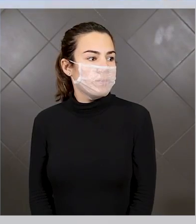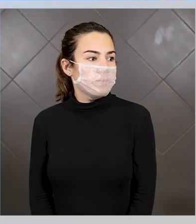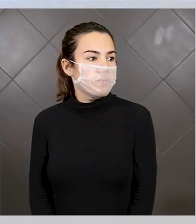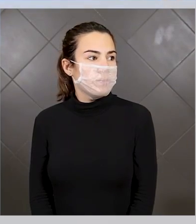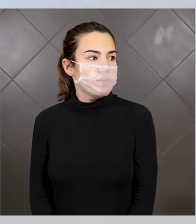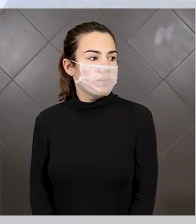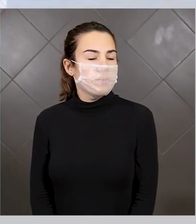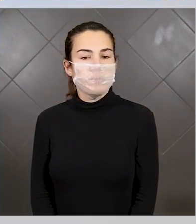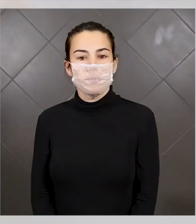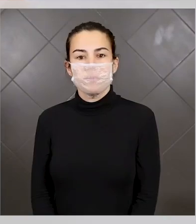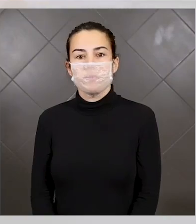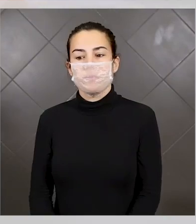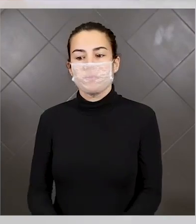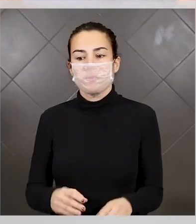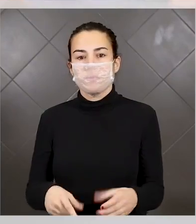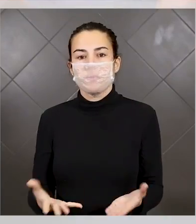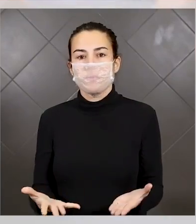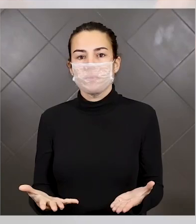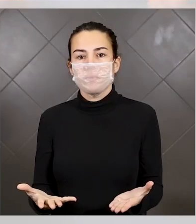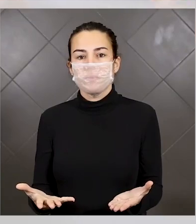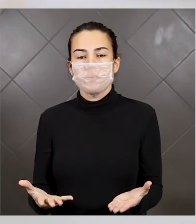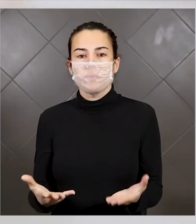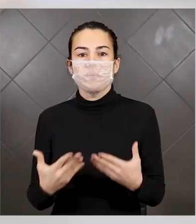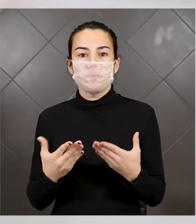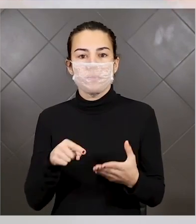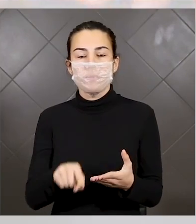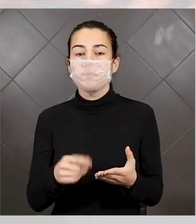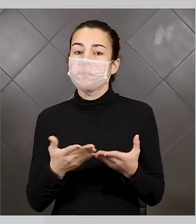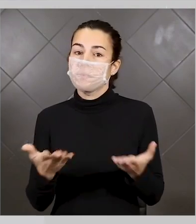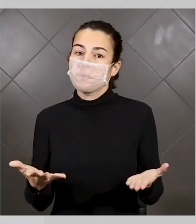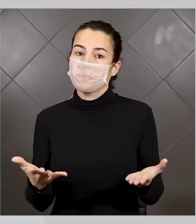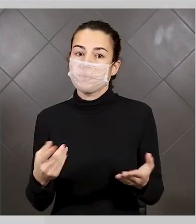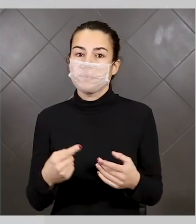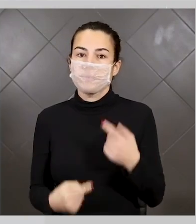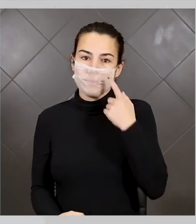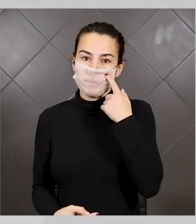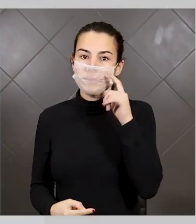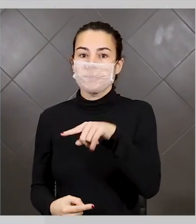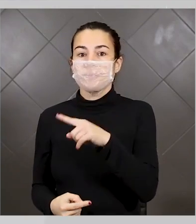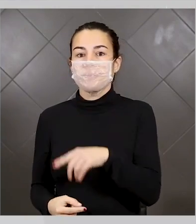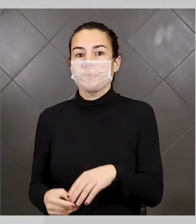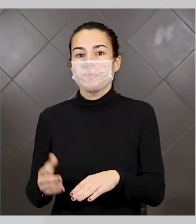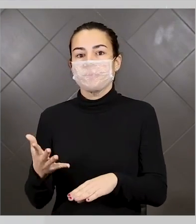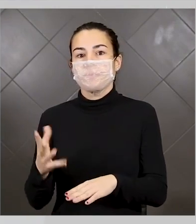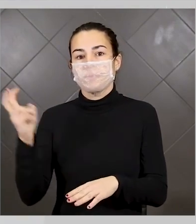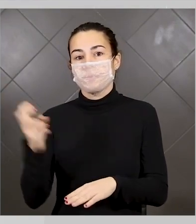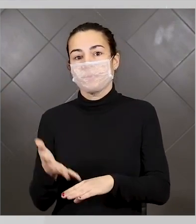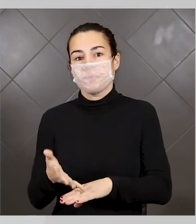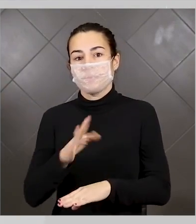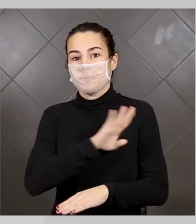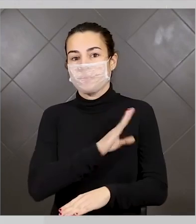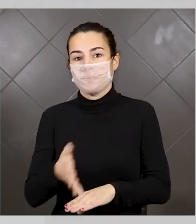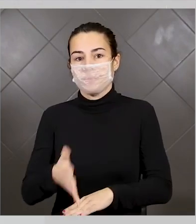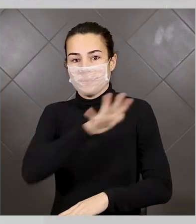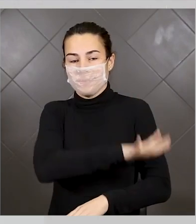I aquí teniu la claveia que hem portat des de Mallorca. Bueno, espero que vos hagi agradat